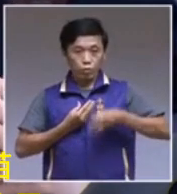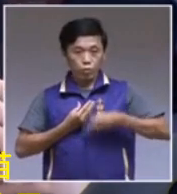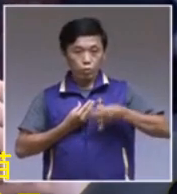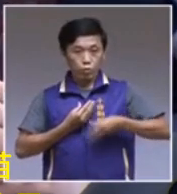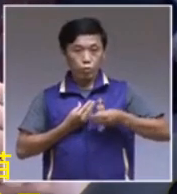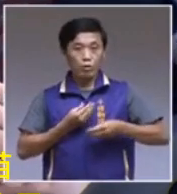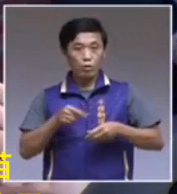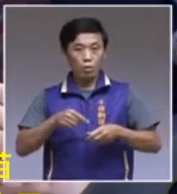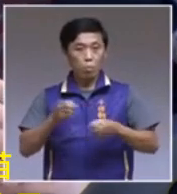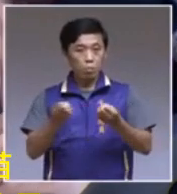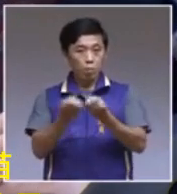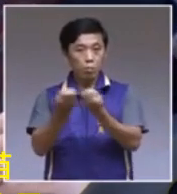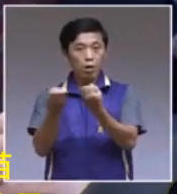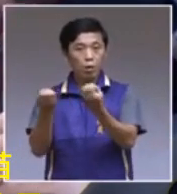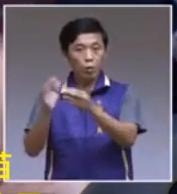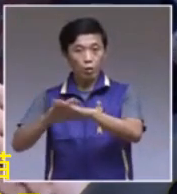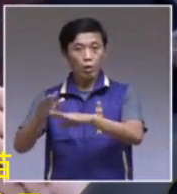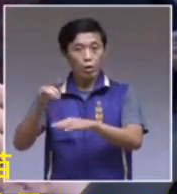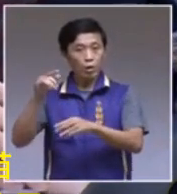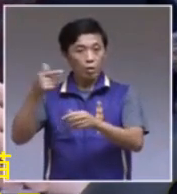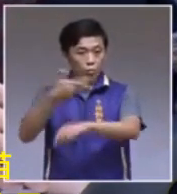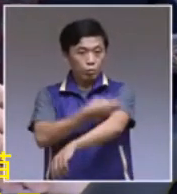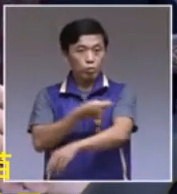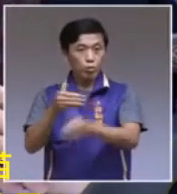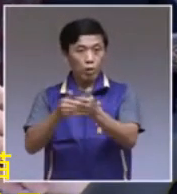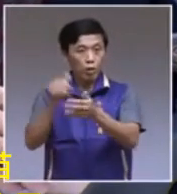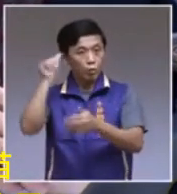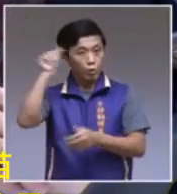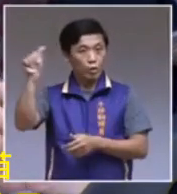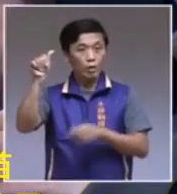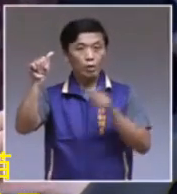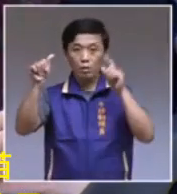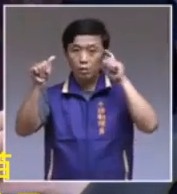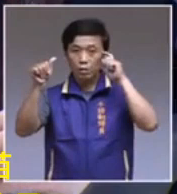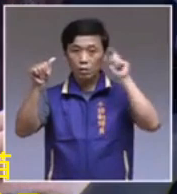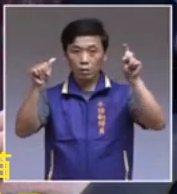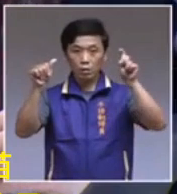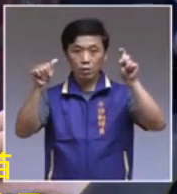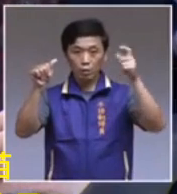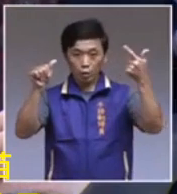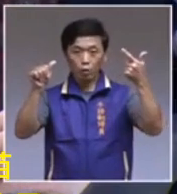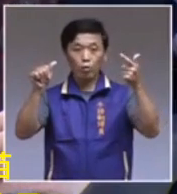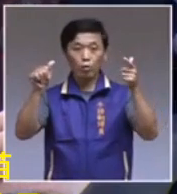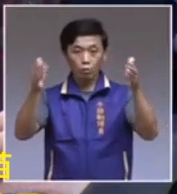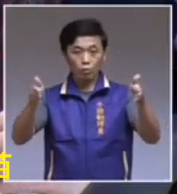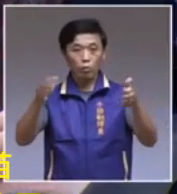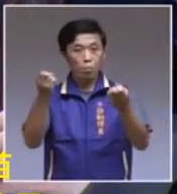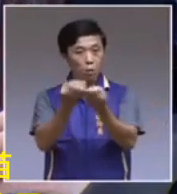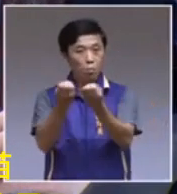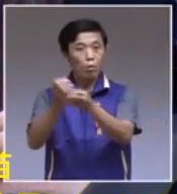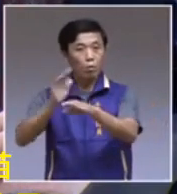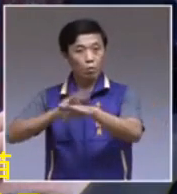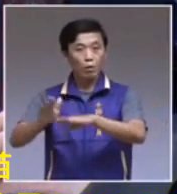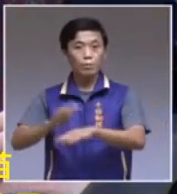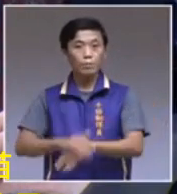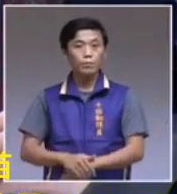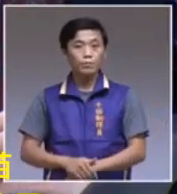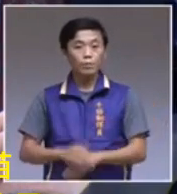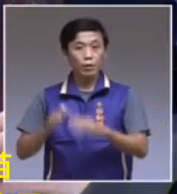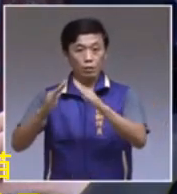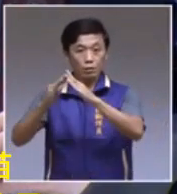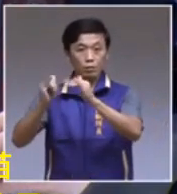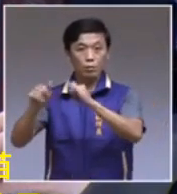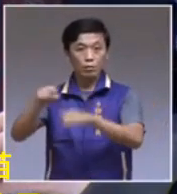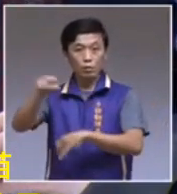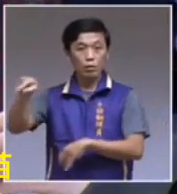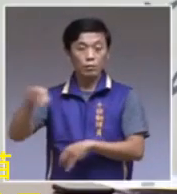后5天到16天中间会发生了。那但是有一些市民朋